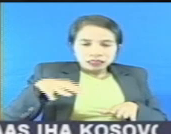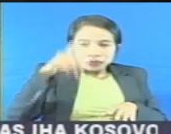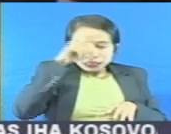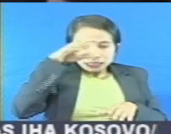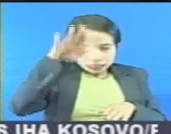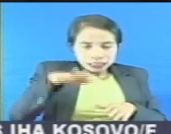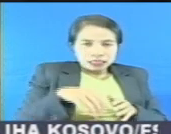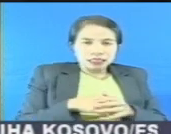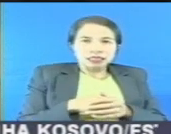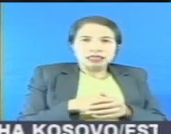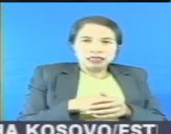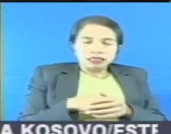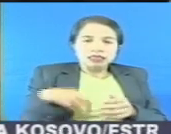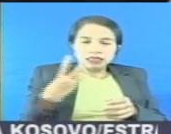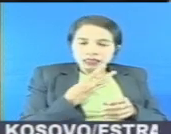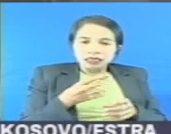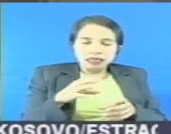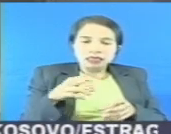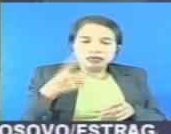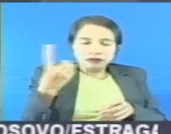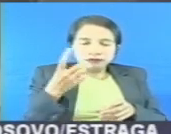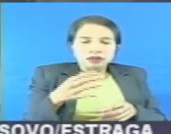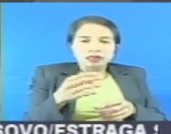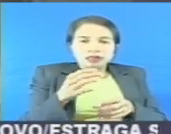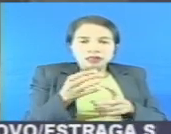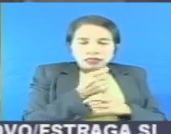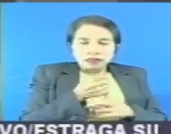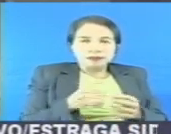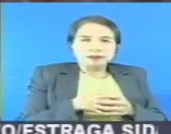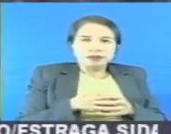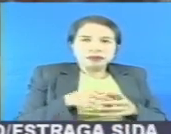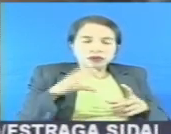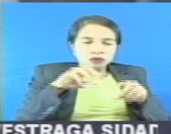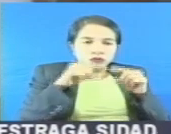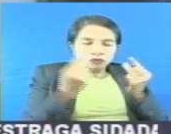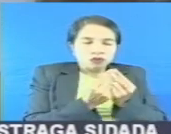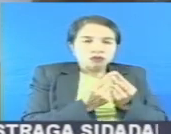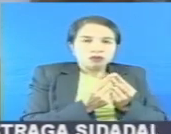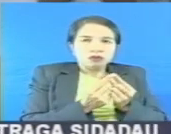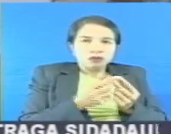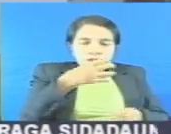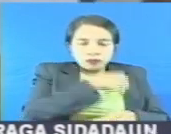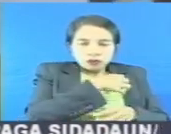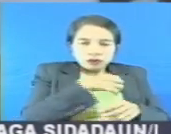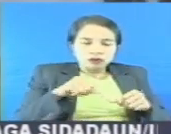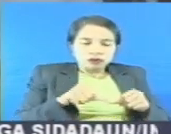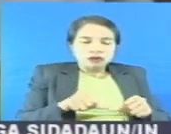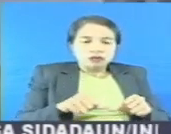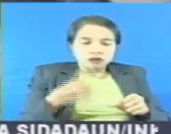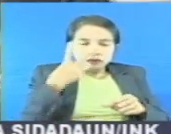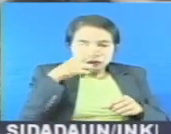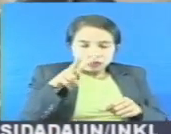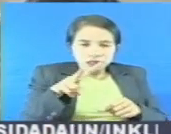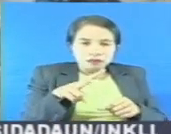ita nafatin proses. Ia parte seluk ekipa penitel huai faesa kontinua hal kontrolu basa san